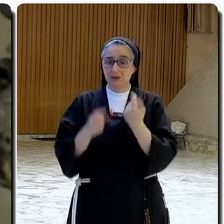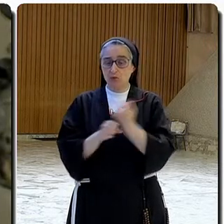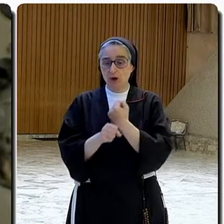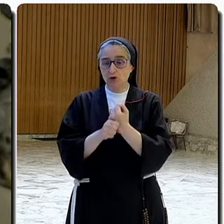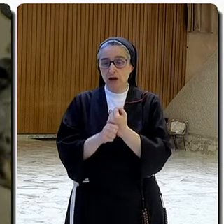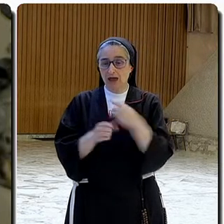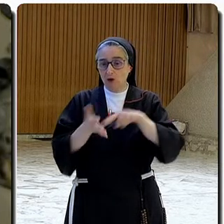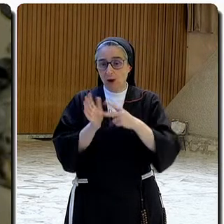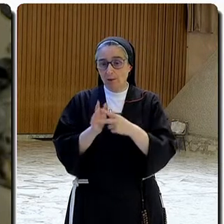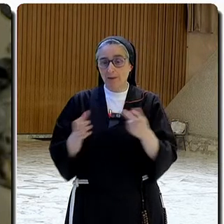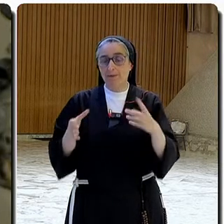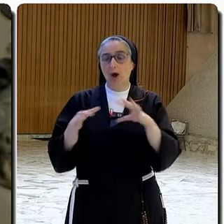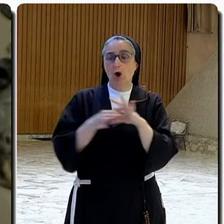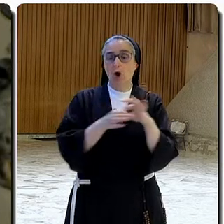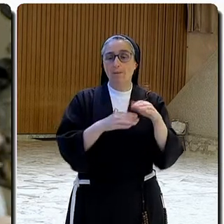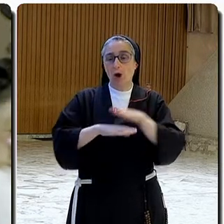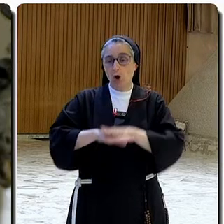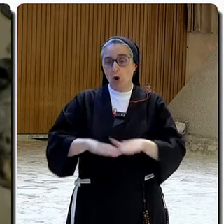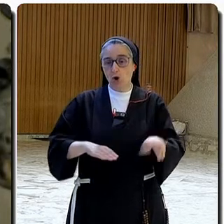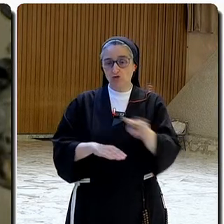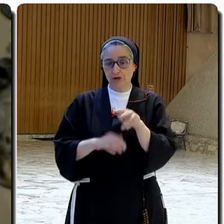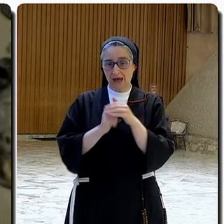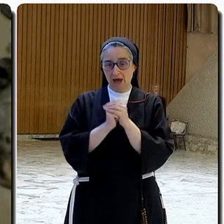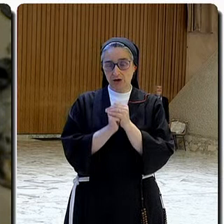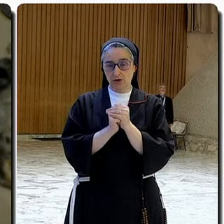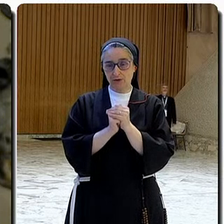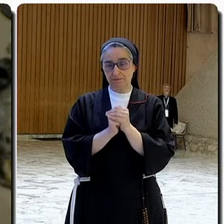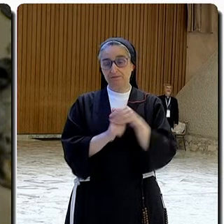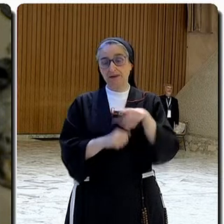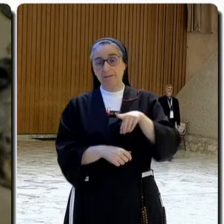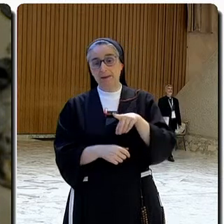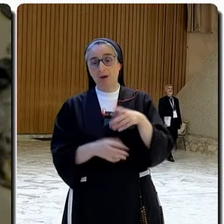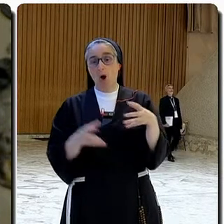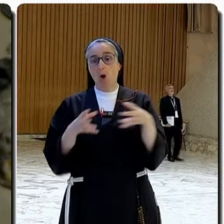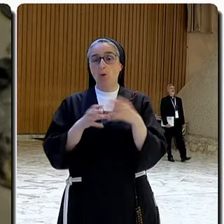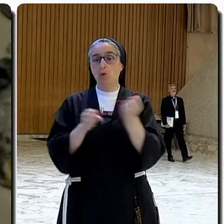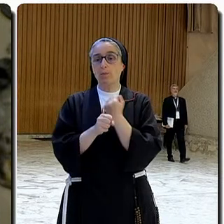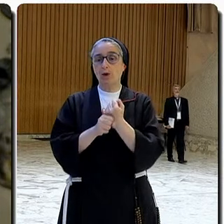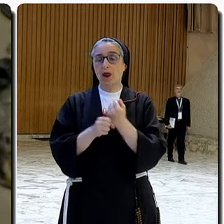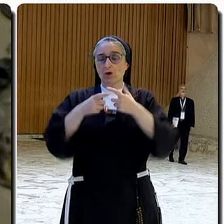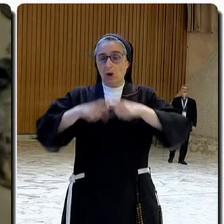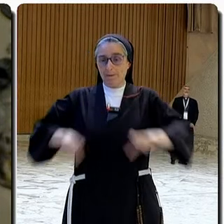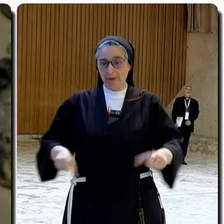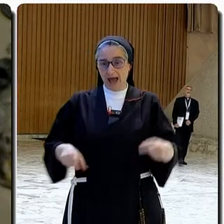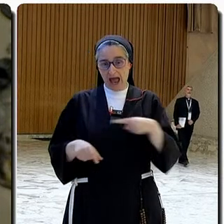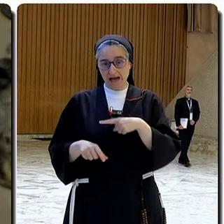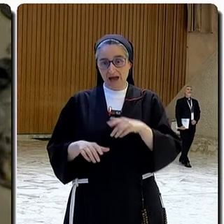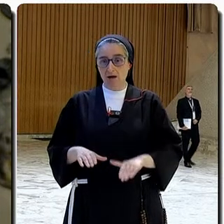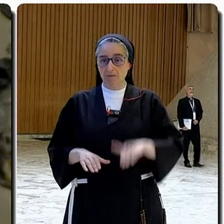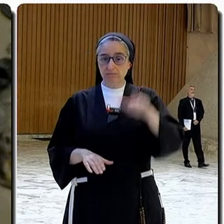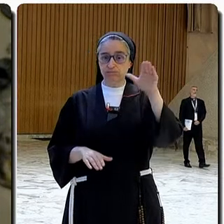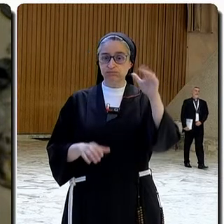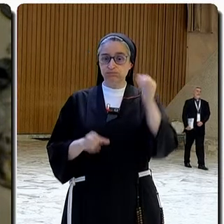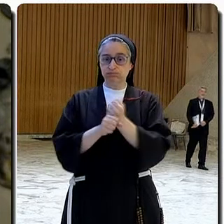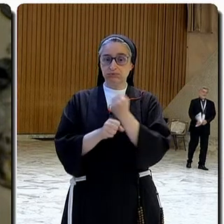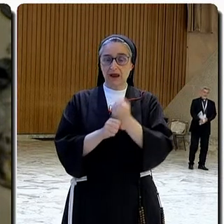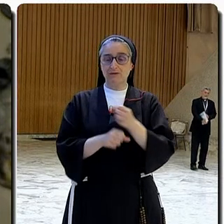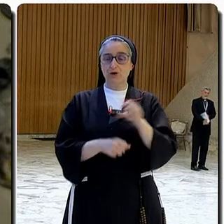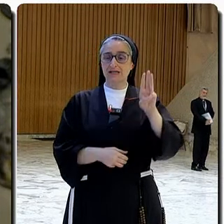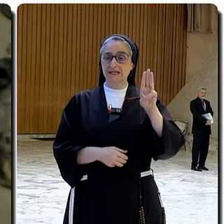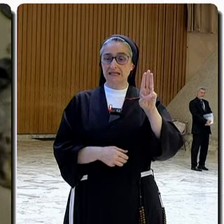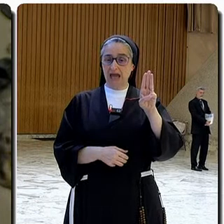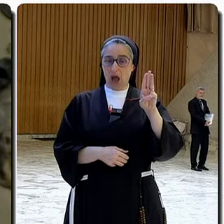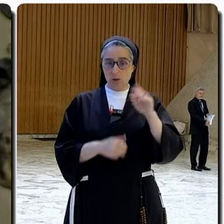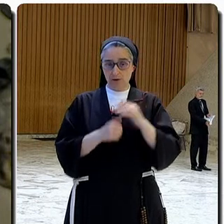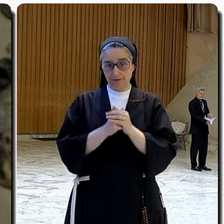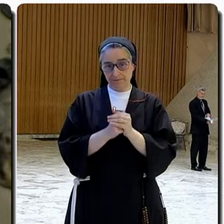famiglia-lavoro. Piermarco è manager in un gruppo bancario italiano, è cresciuto nell'euscautismo